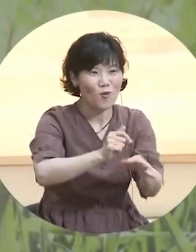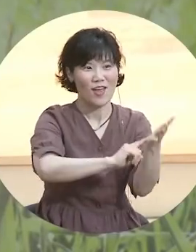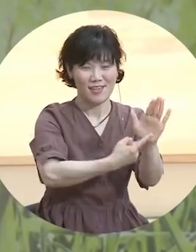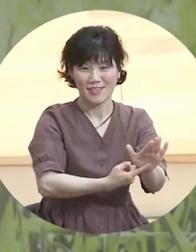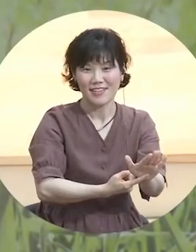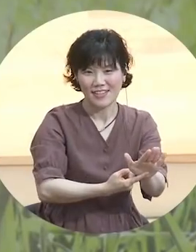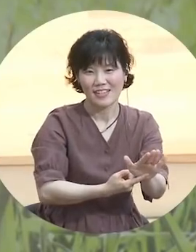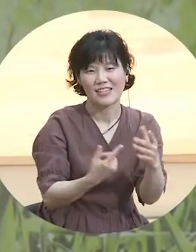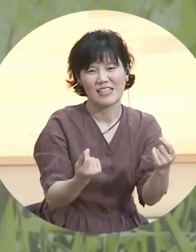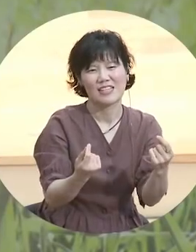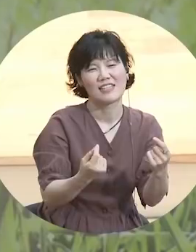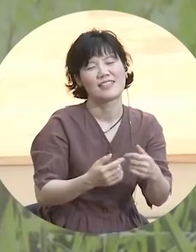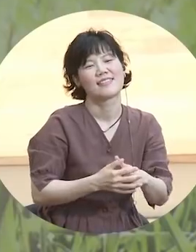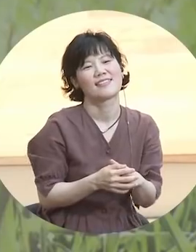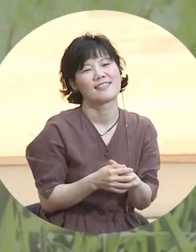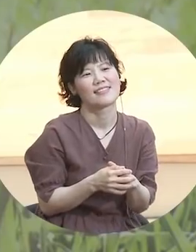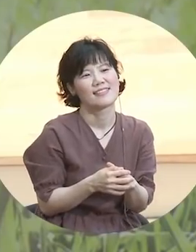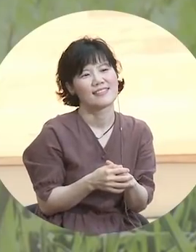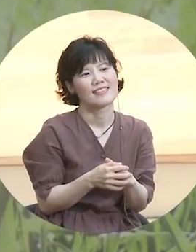다 있는 거예요.